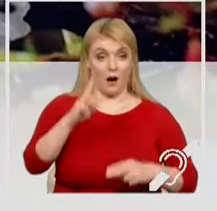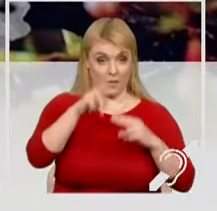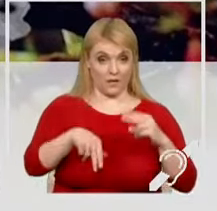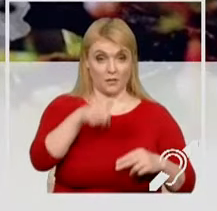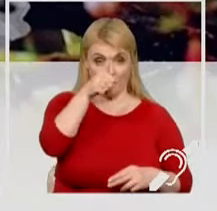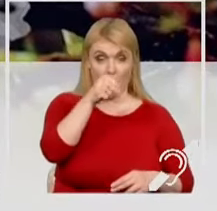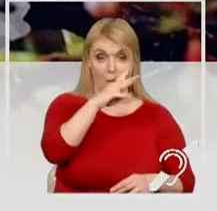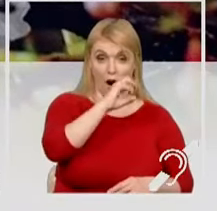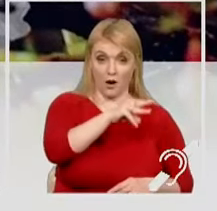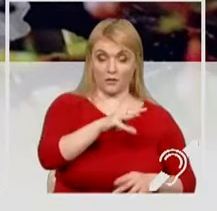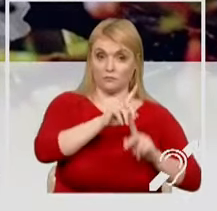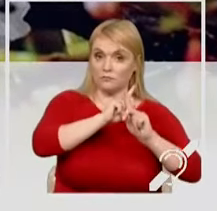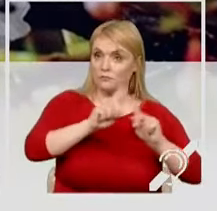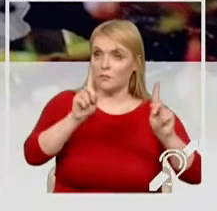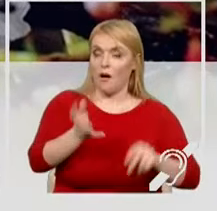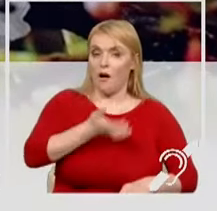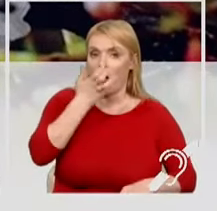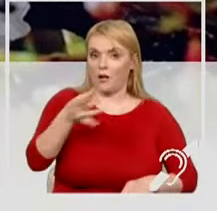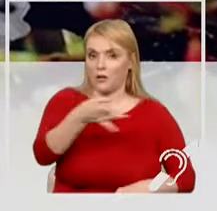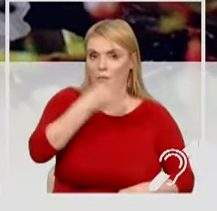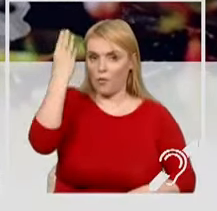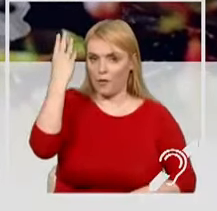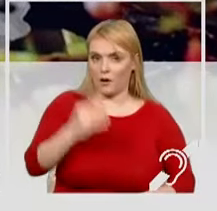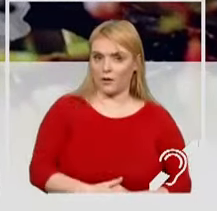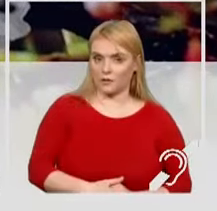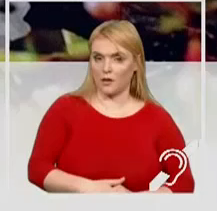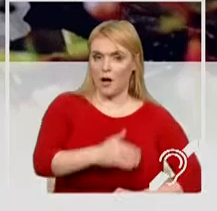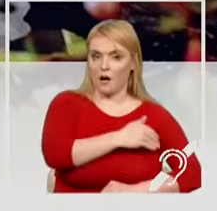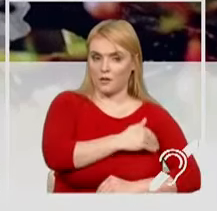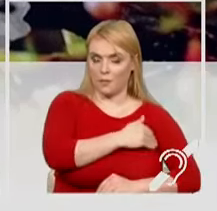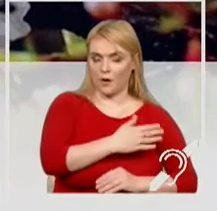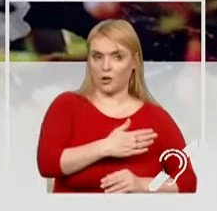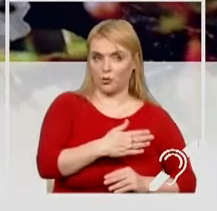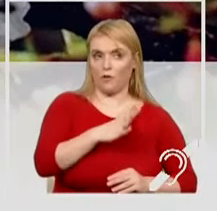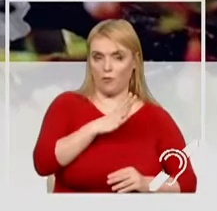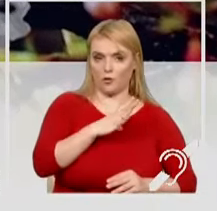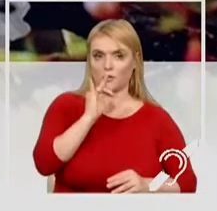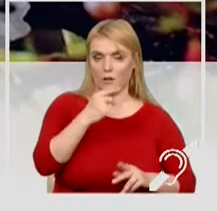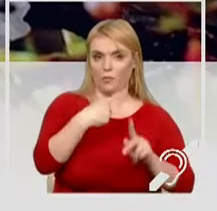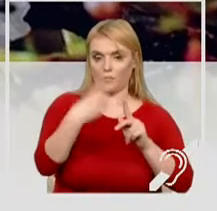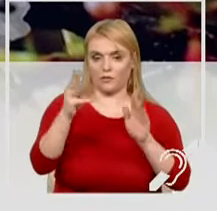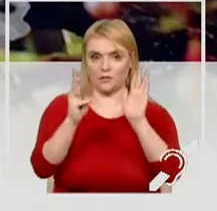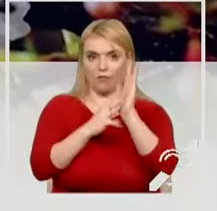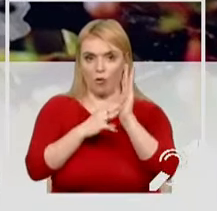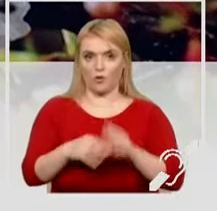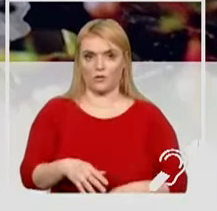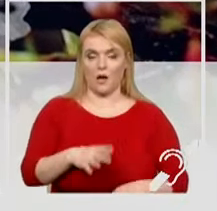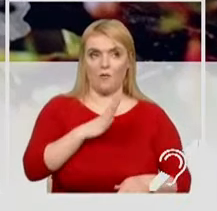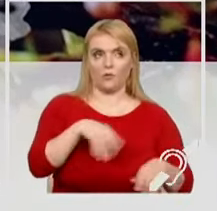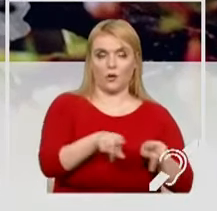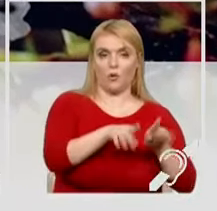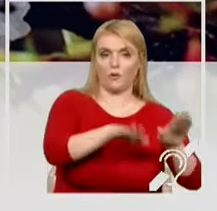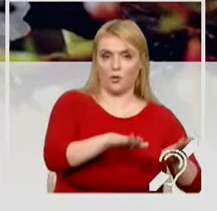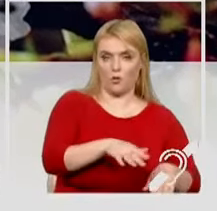Finalul de martie a fost neobișnuit de cald în Republica Moldova, cu temperaturi chiar și de 28 de grade Celsius în unele